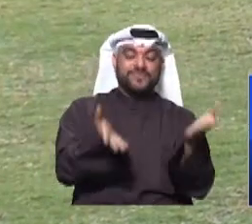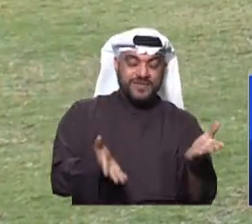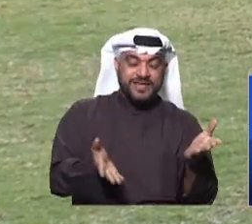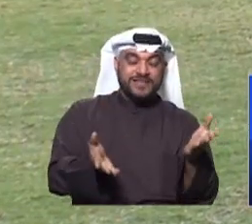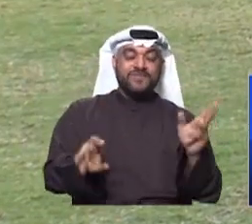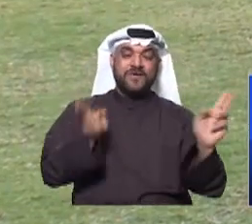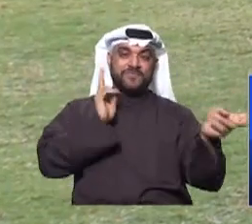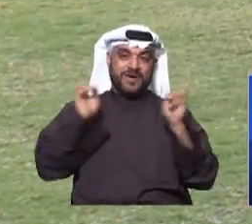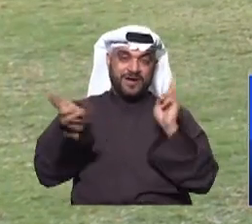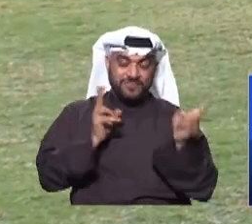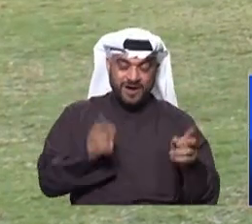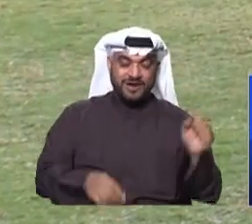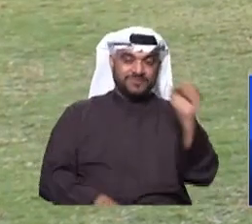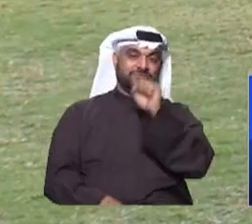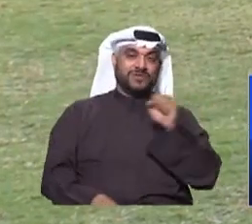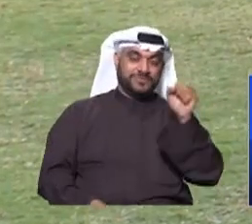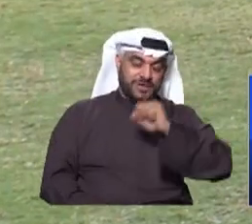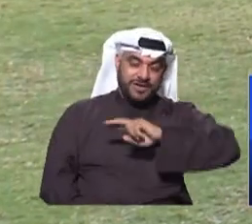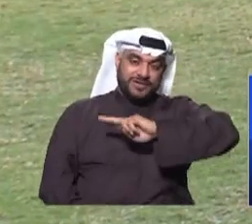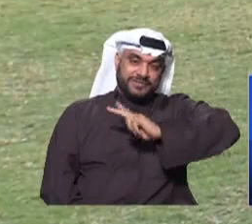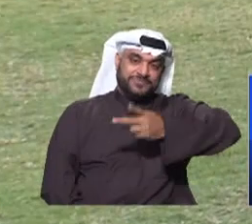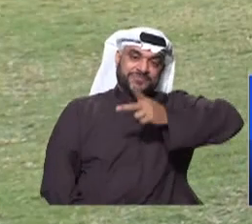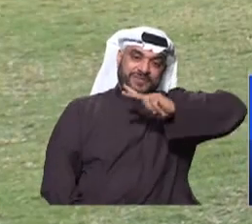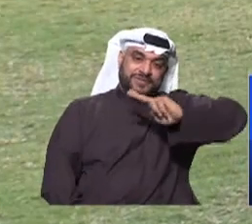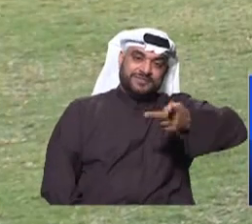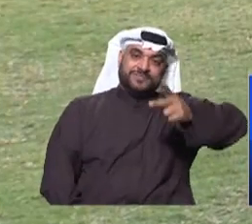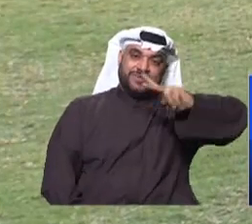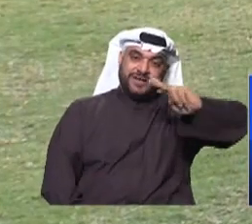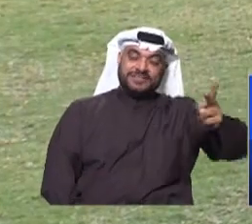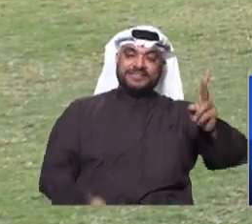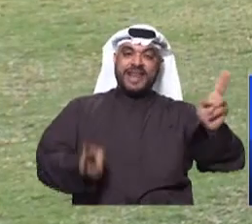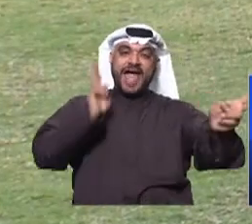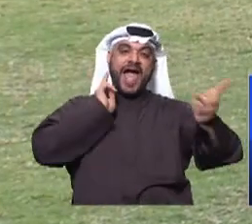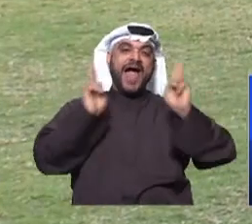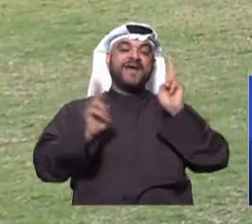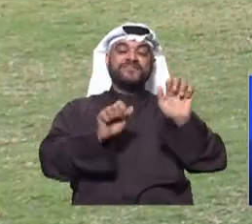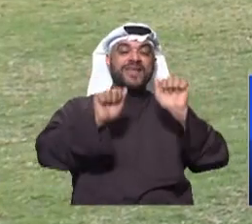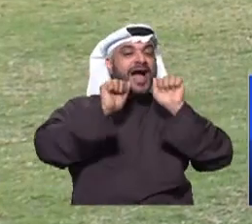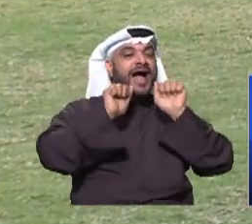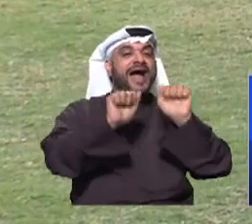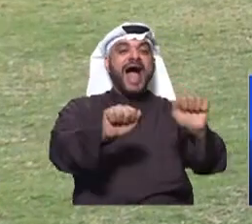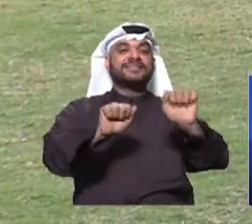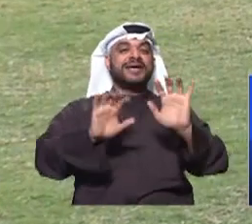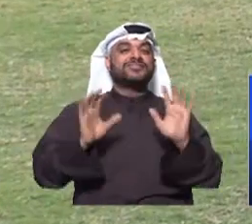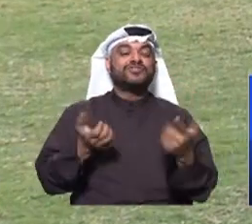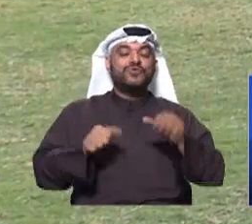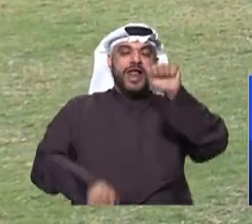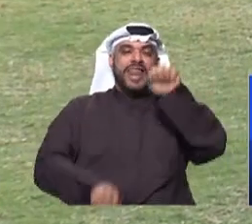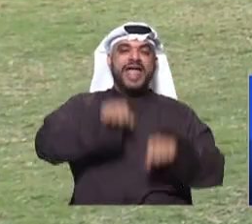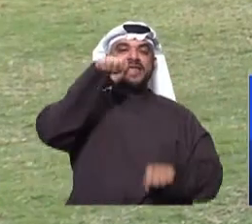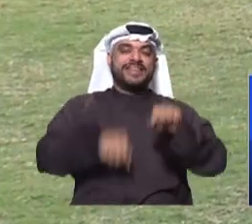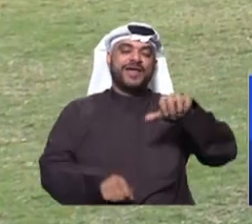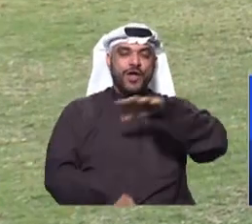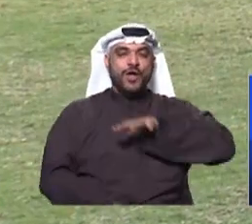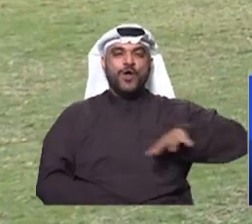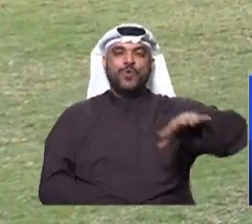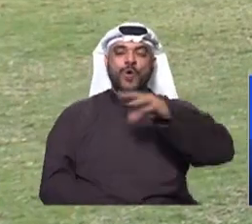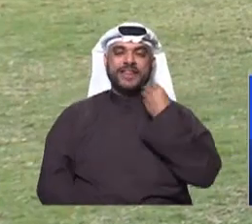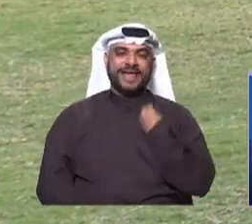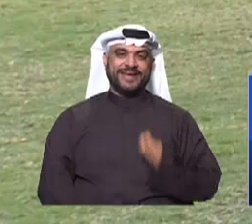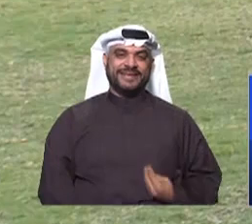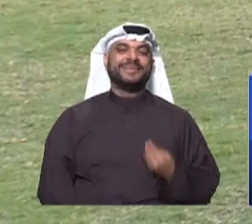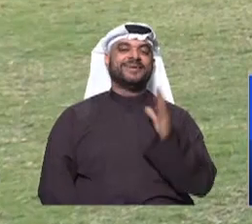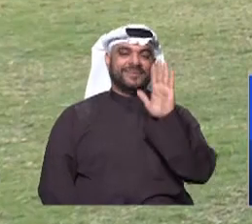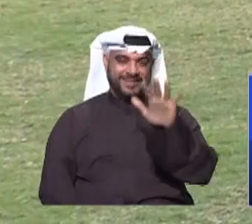هذا الموسم، الذي سيتضمن تعاون كافة الجهات المعنية في الدولة والمراكز